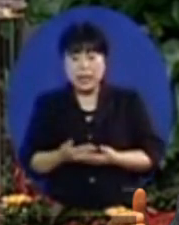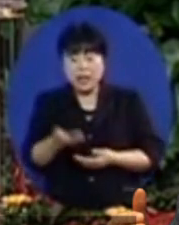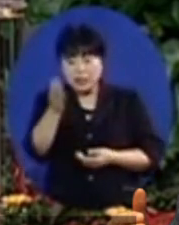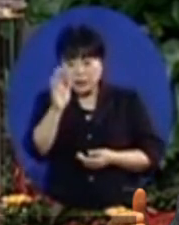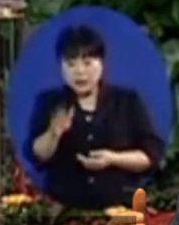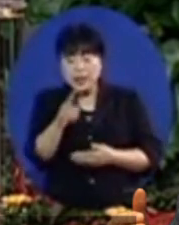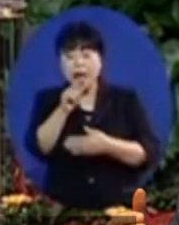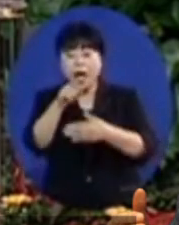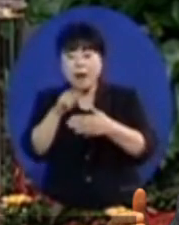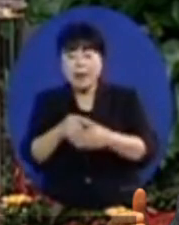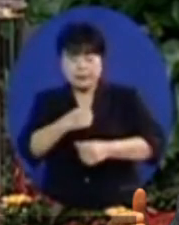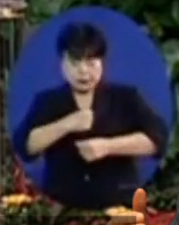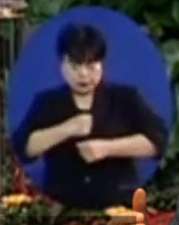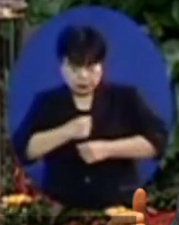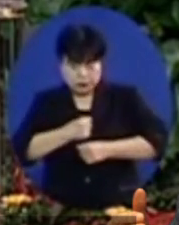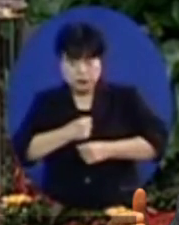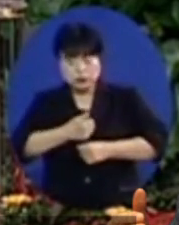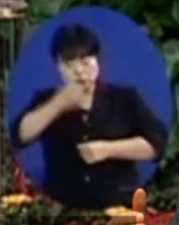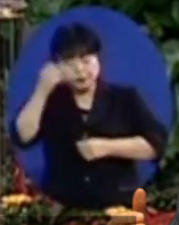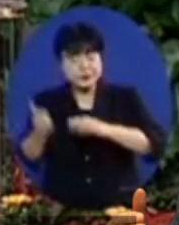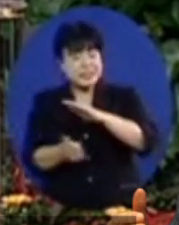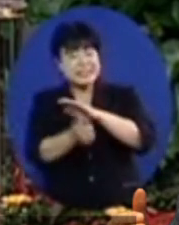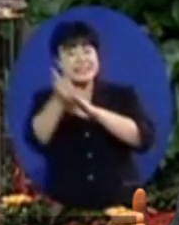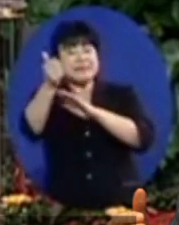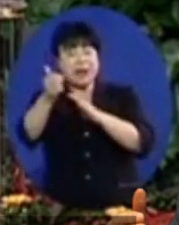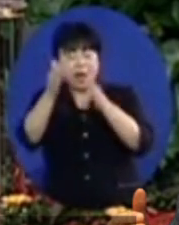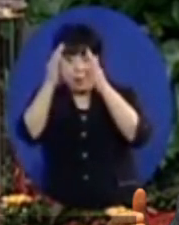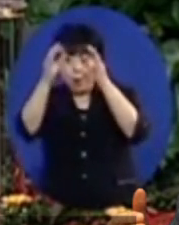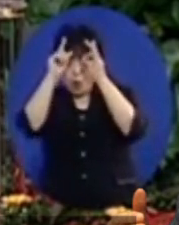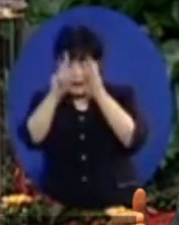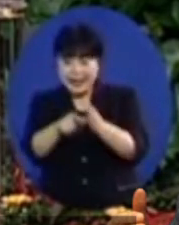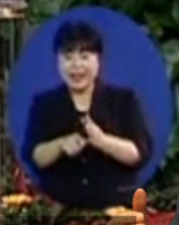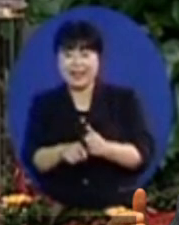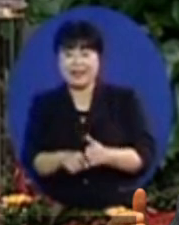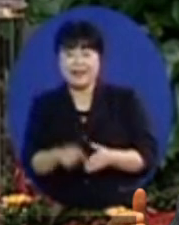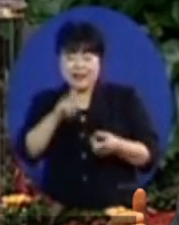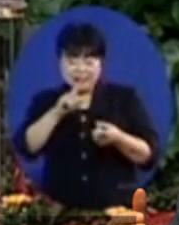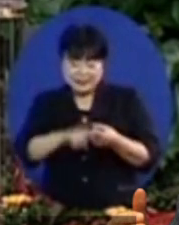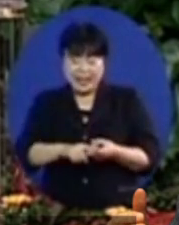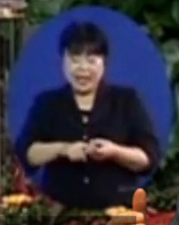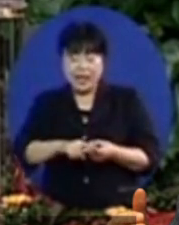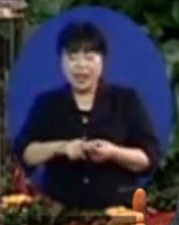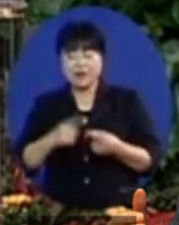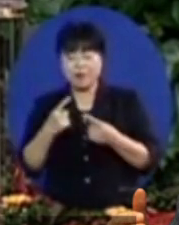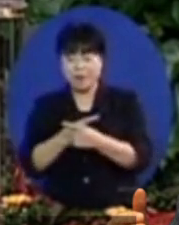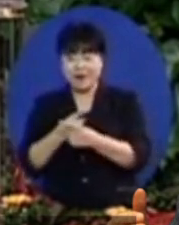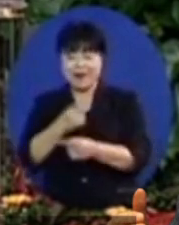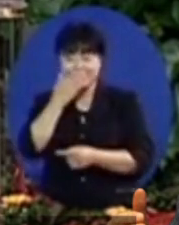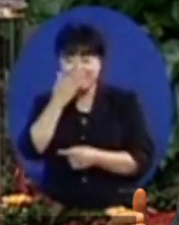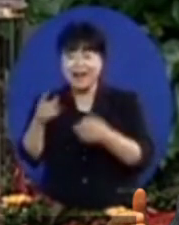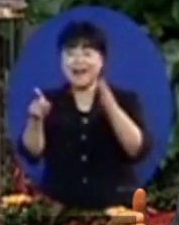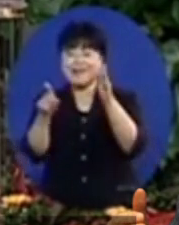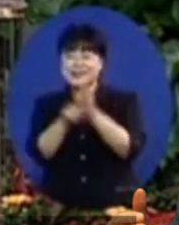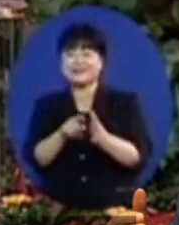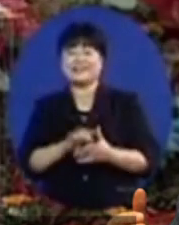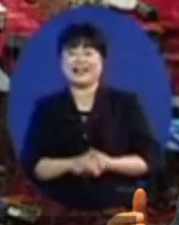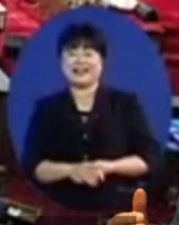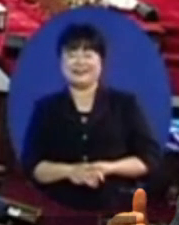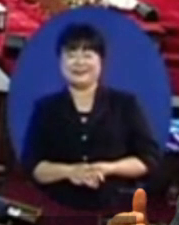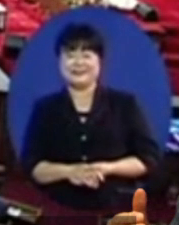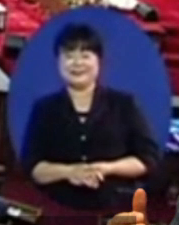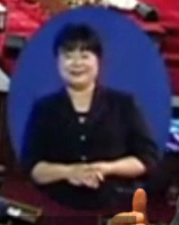우리의 마음을 지켜 꿈과 희망을 바라볼 때 우리는 그러한 인생으로 변화될 수가 있는 것입니다.